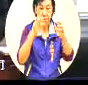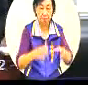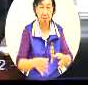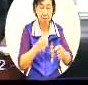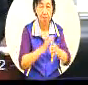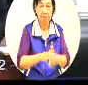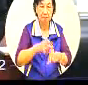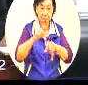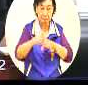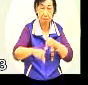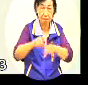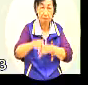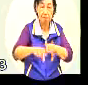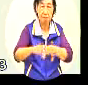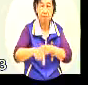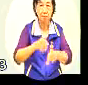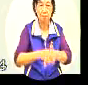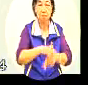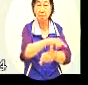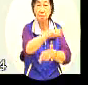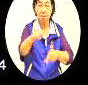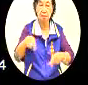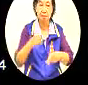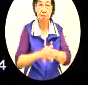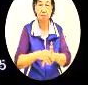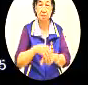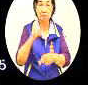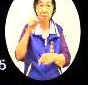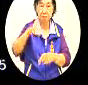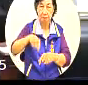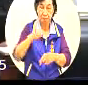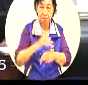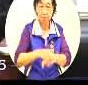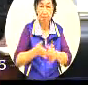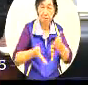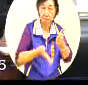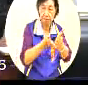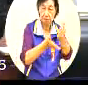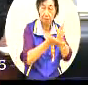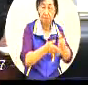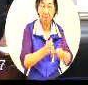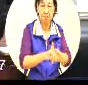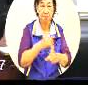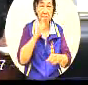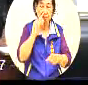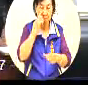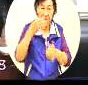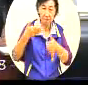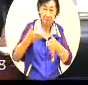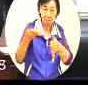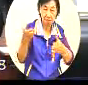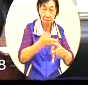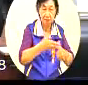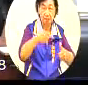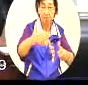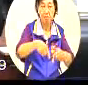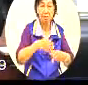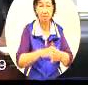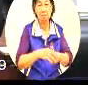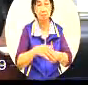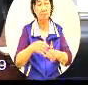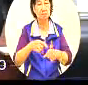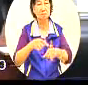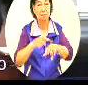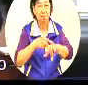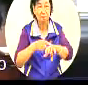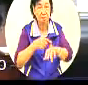会予以肯定，鼓励多用不没有污染性的这样的一个运具，但是市长你